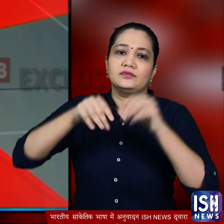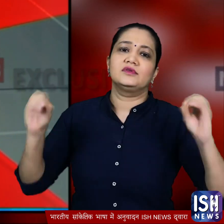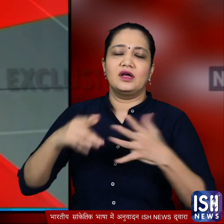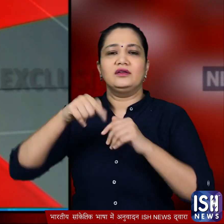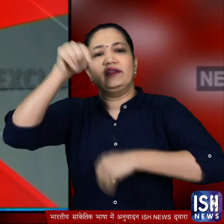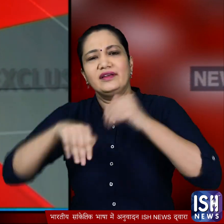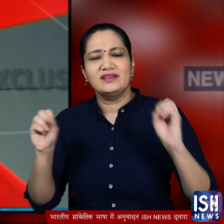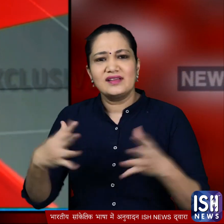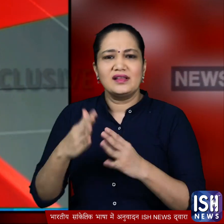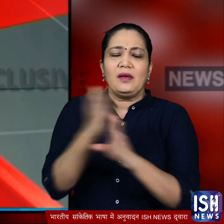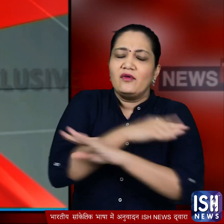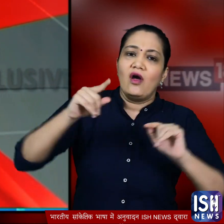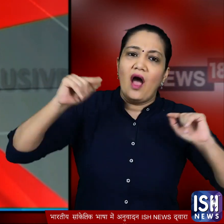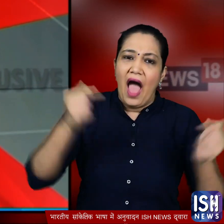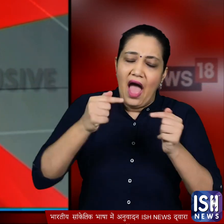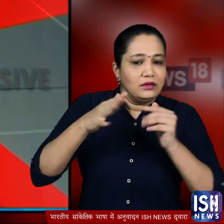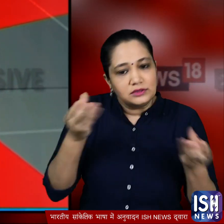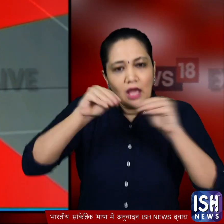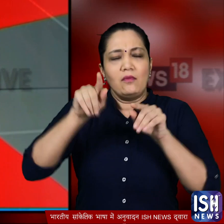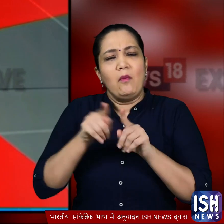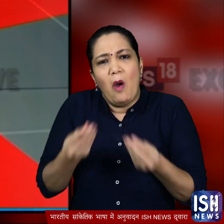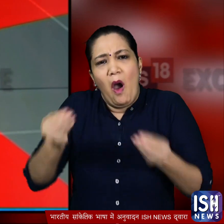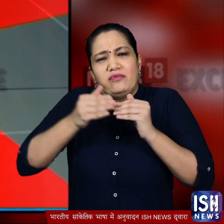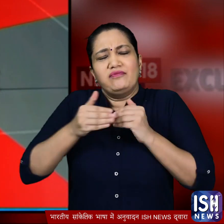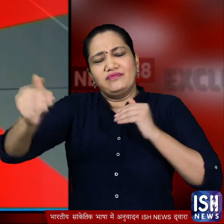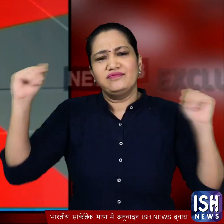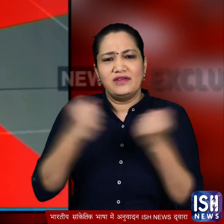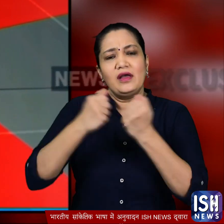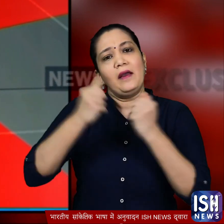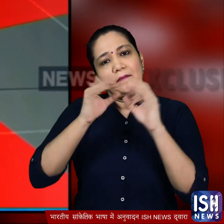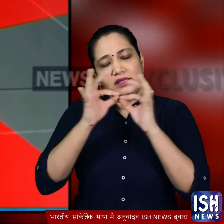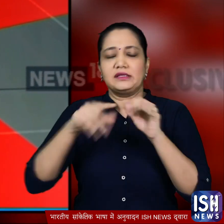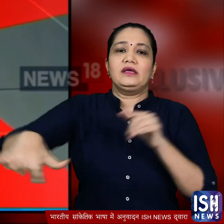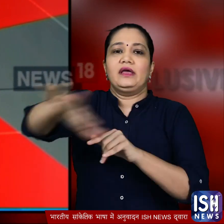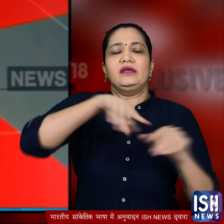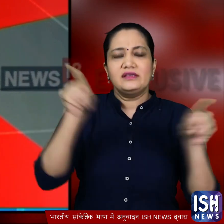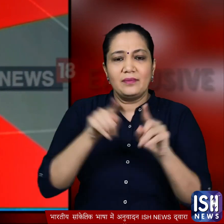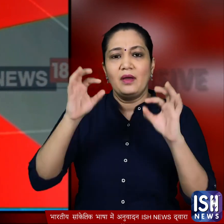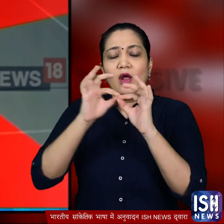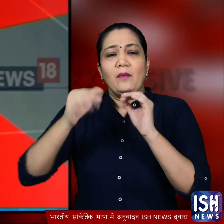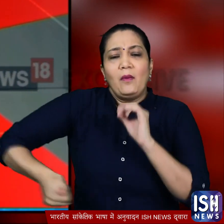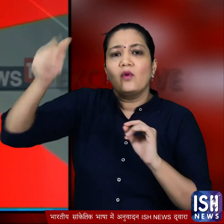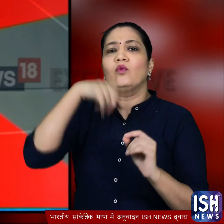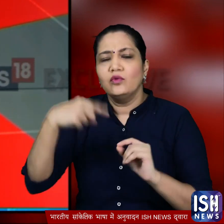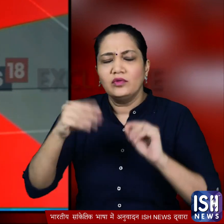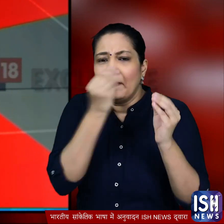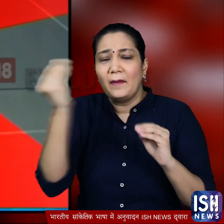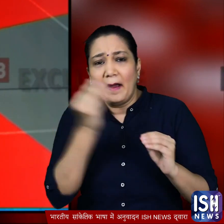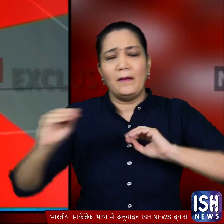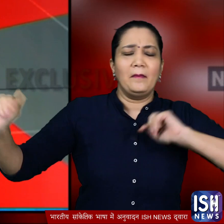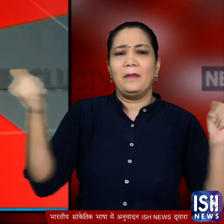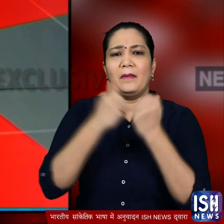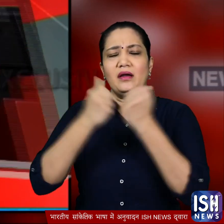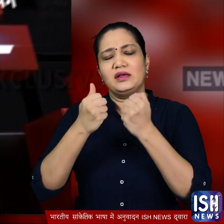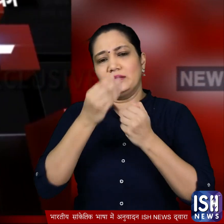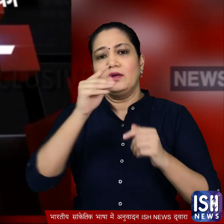हो गई है, जिससे पहले से लगी आग और भड़क सकती है। और उसी की झलक बस्ती में पिछले दिनों दिखी, जहां ब्लॉक प्रमुख कौन बनेगा, इतनी सी बात पर